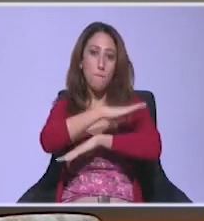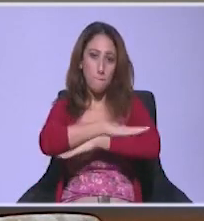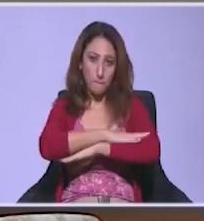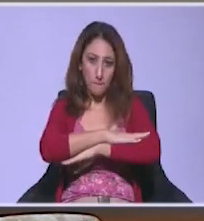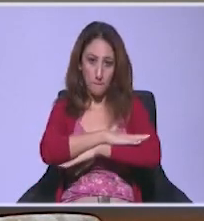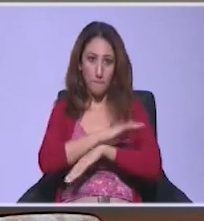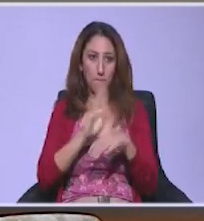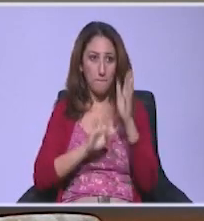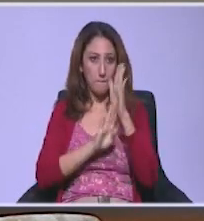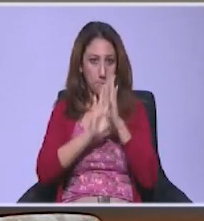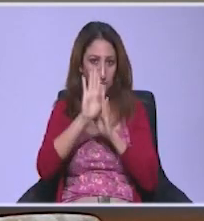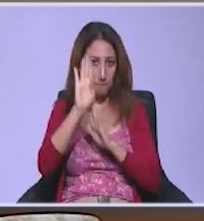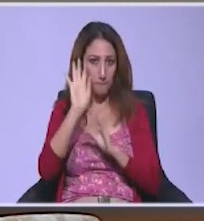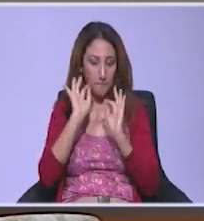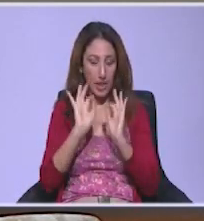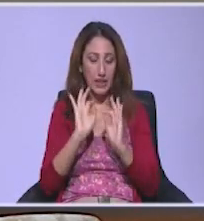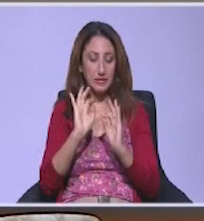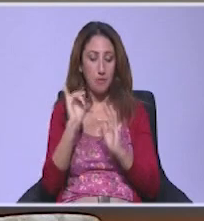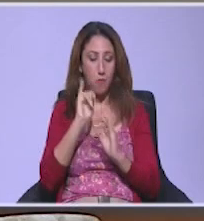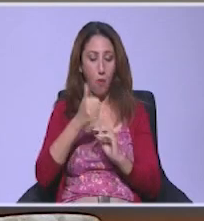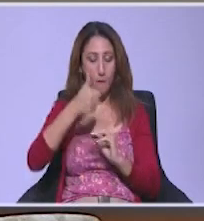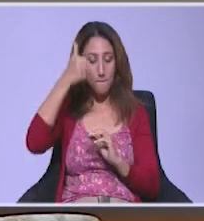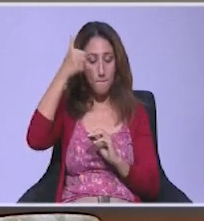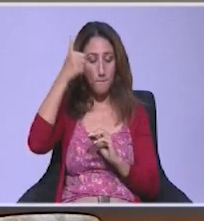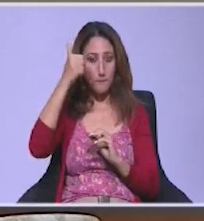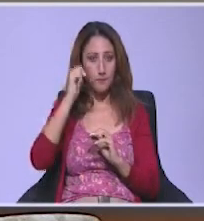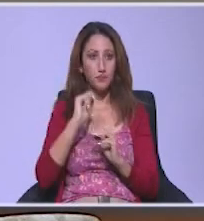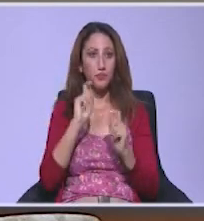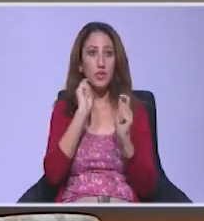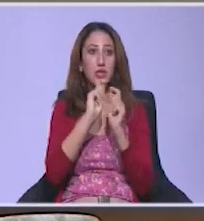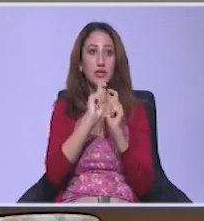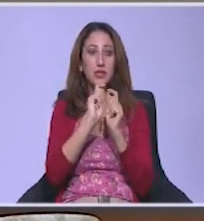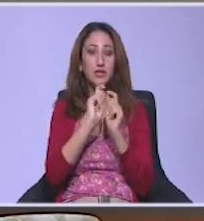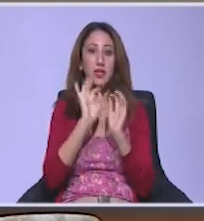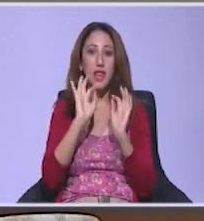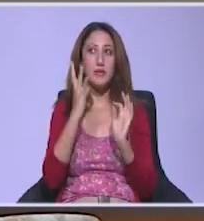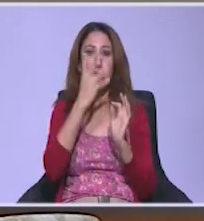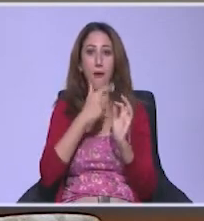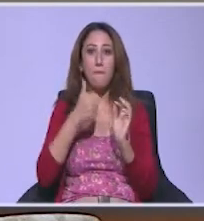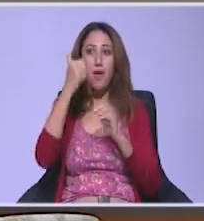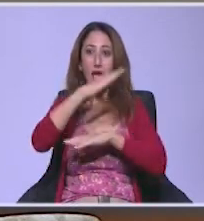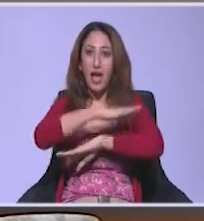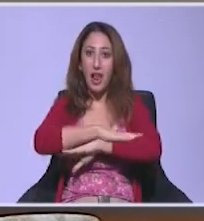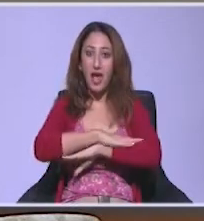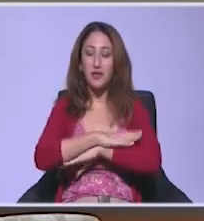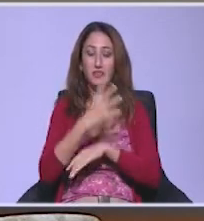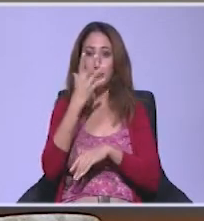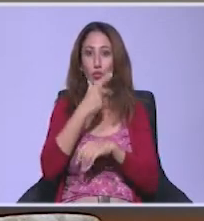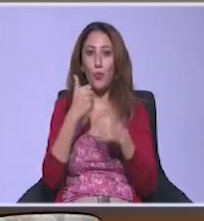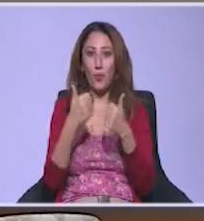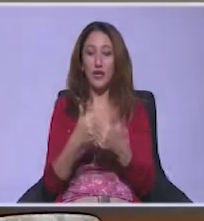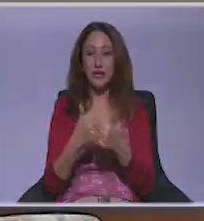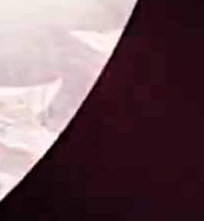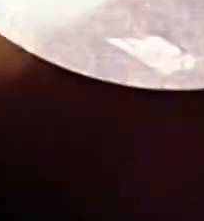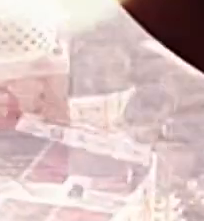نرتقي، بالأخلاق نسمو ونصنع سيمفونية جمال في حياتنا وحياة كل اللي